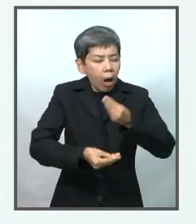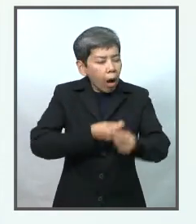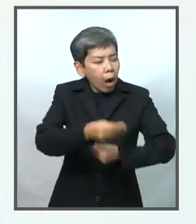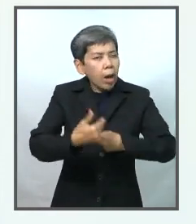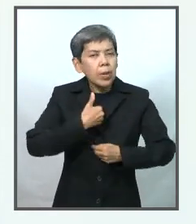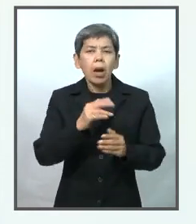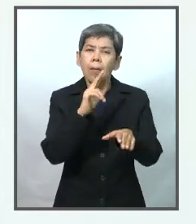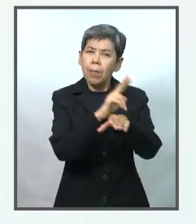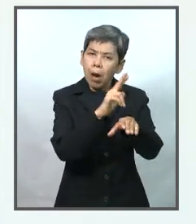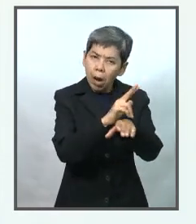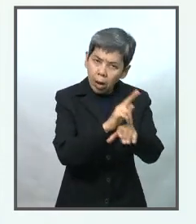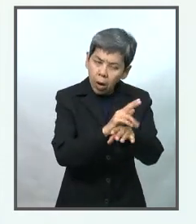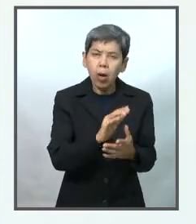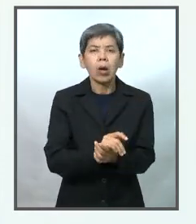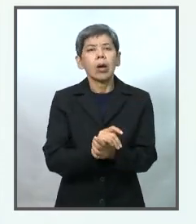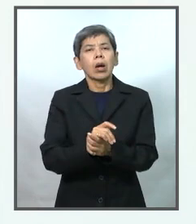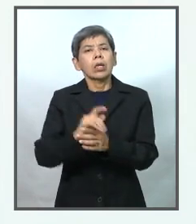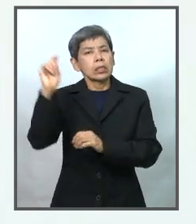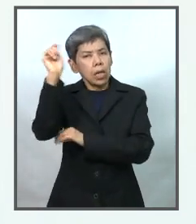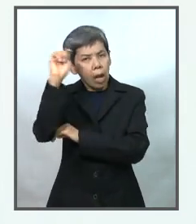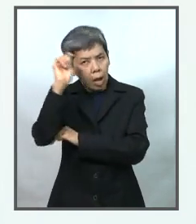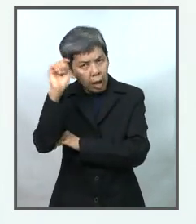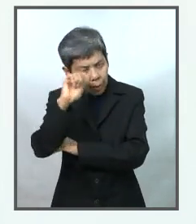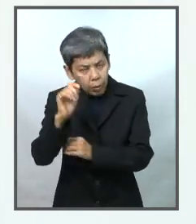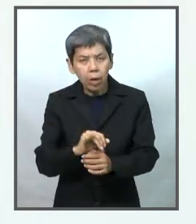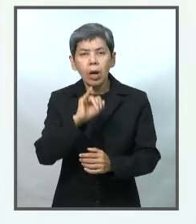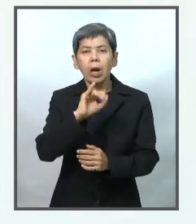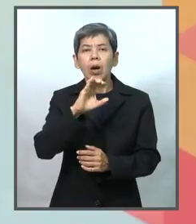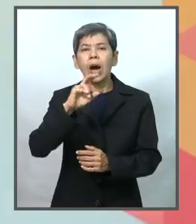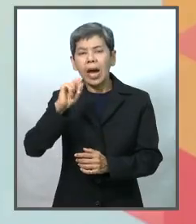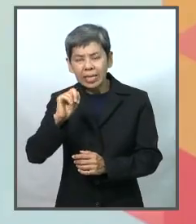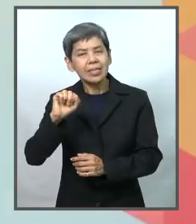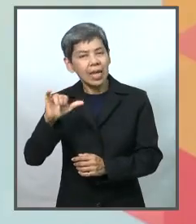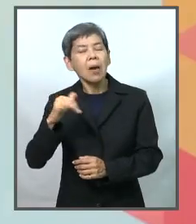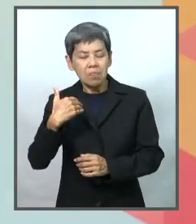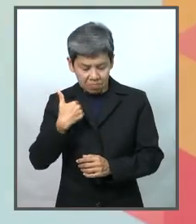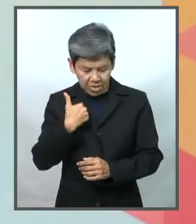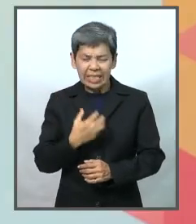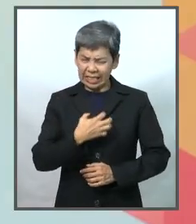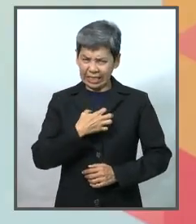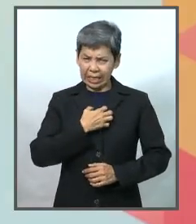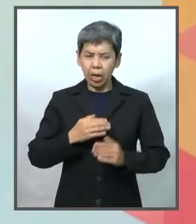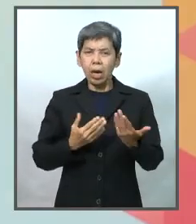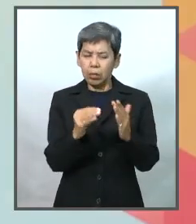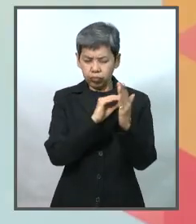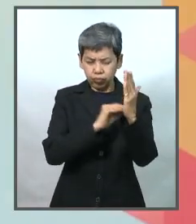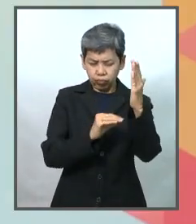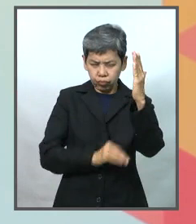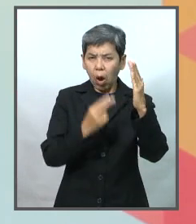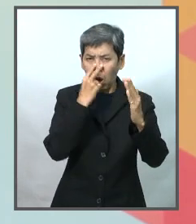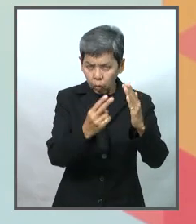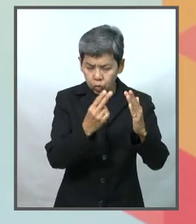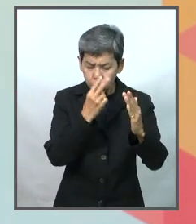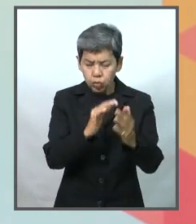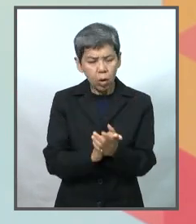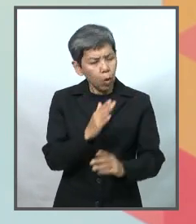ขายอยู่ที่มาบุญครองนะครับที่สนามหลวงที่ไอคอนสยามหลายงานมากเลยนะครับผมอยากให้ทั่วประเทศเนี่ยได้มองเห็นความส